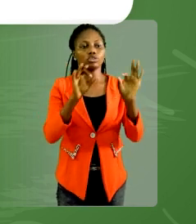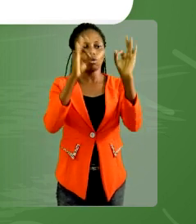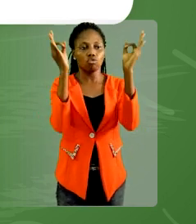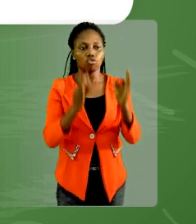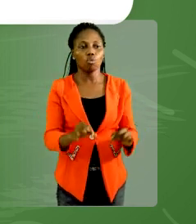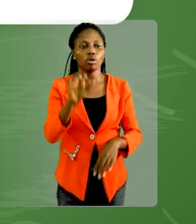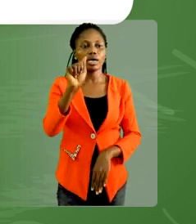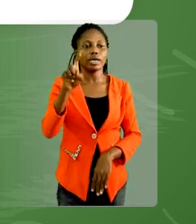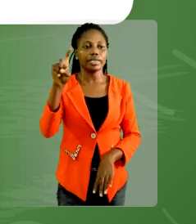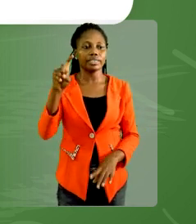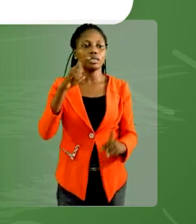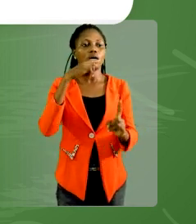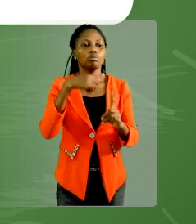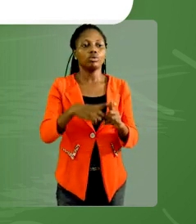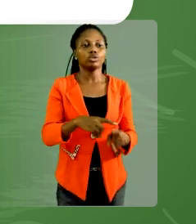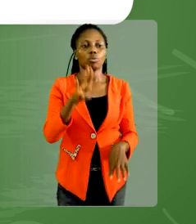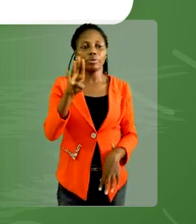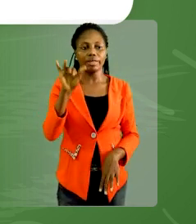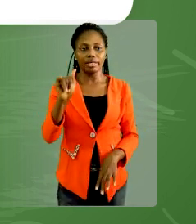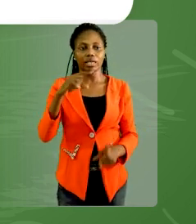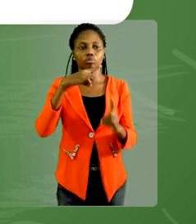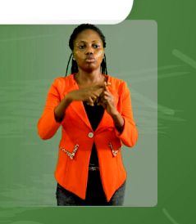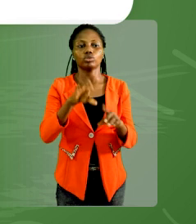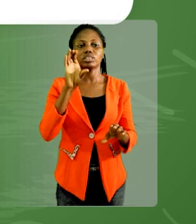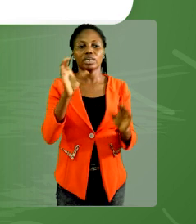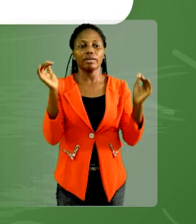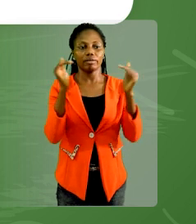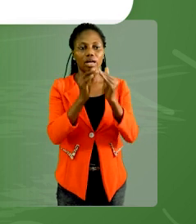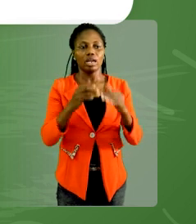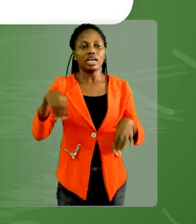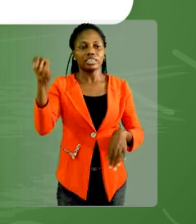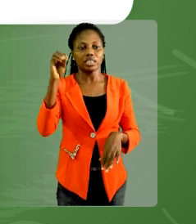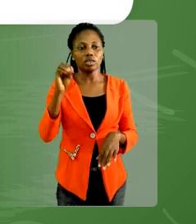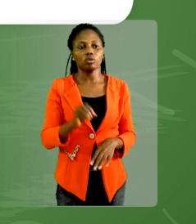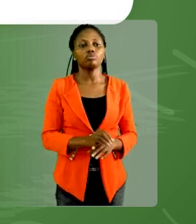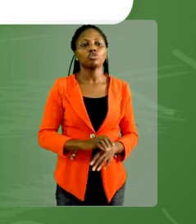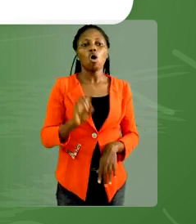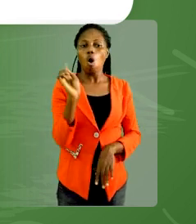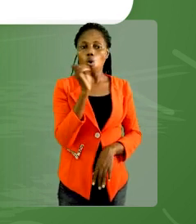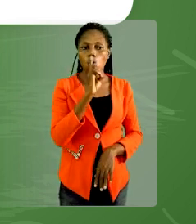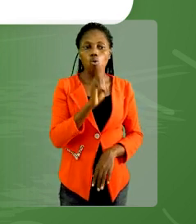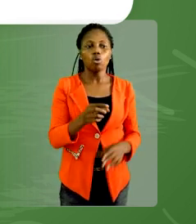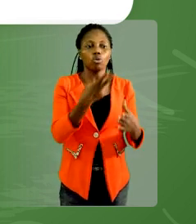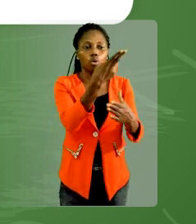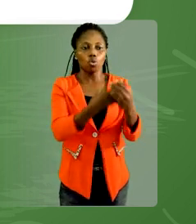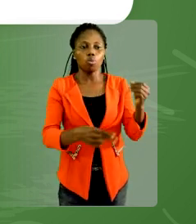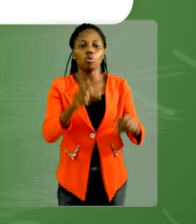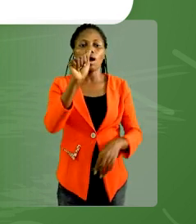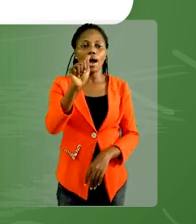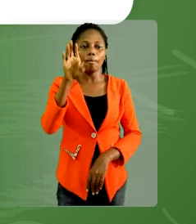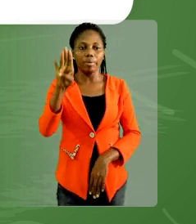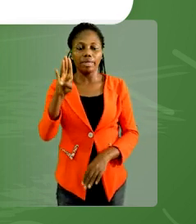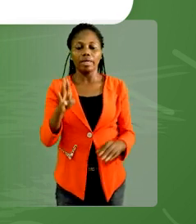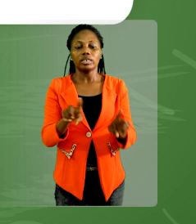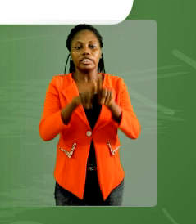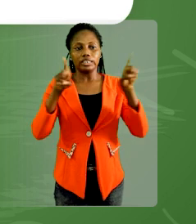à 0, où le couple AB est différent du couple 0,0. C'est-à-dire que A et B ne peuvent pas être tous